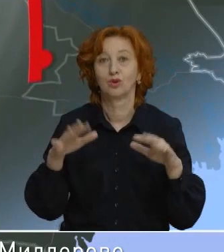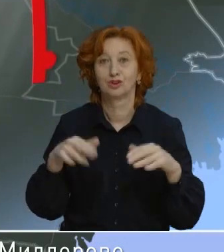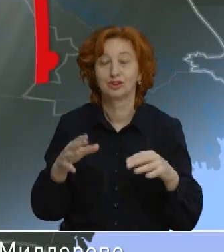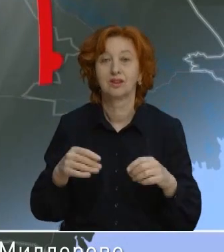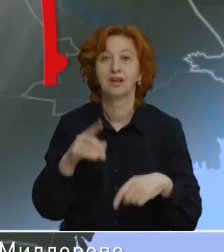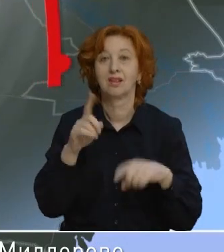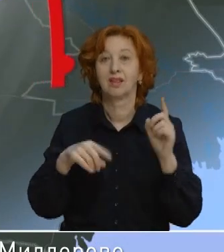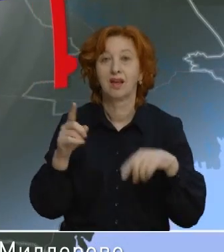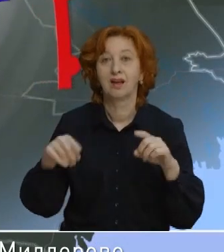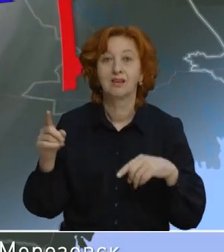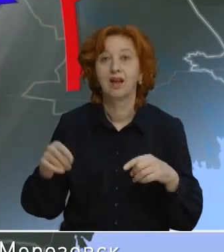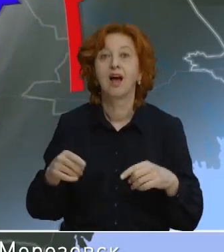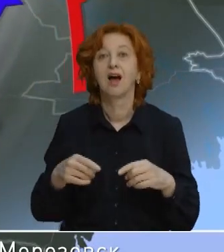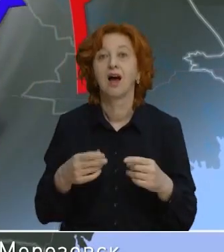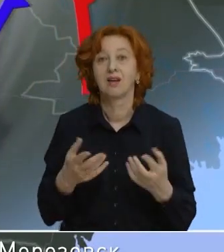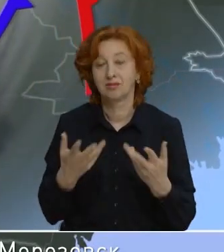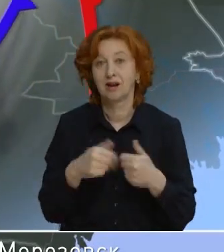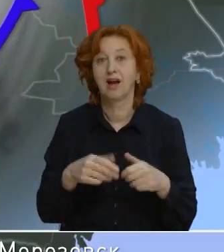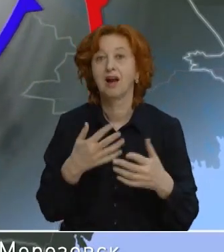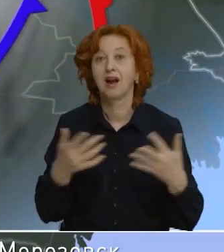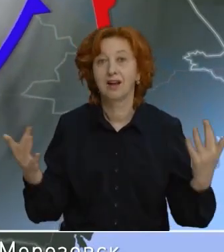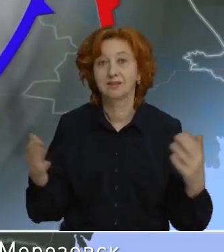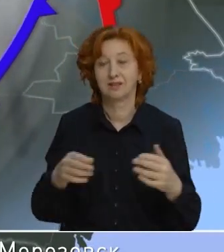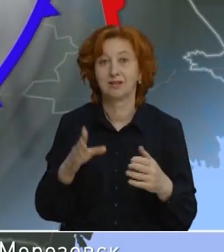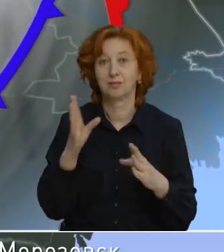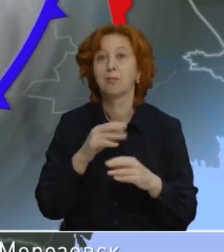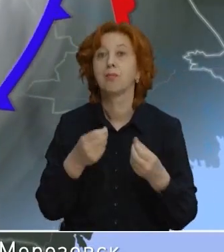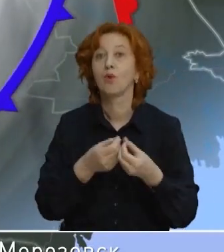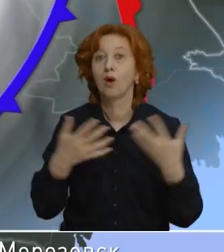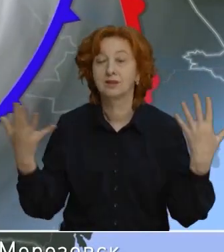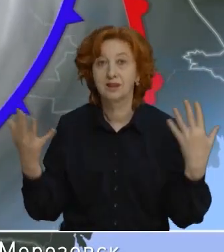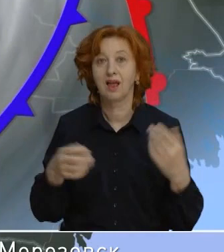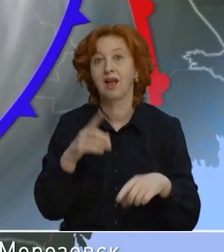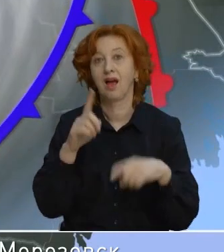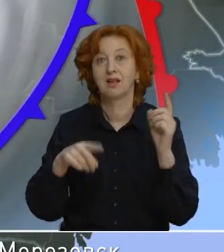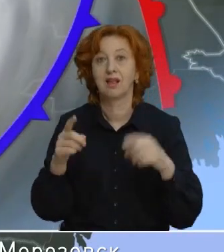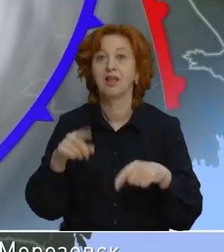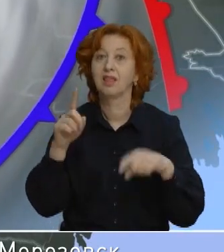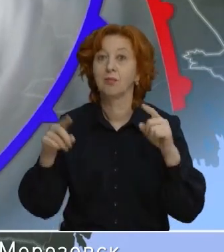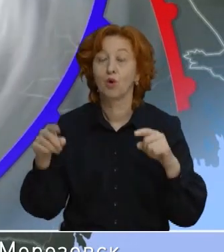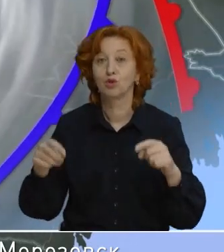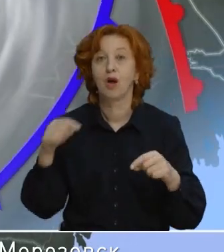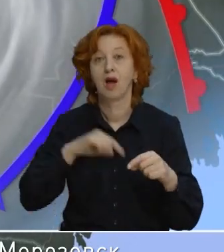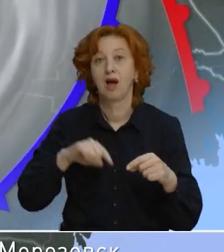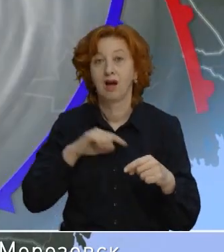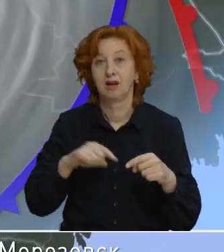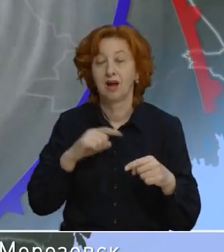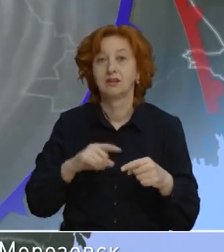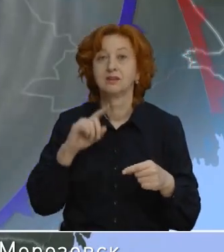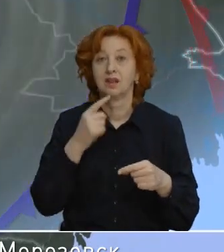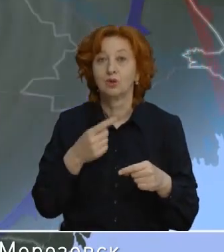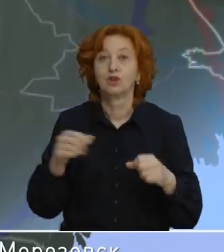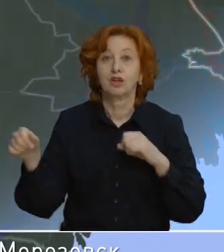с ростом атмосферного давления в облаках появятся прояснения, а дожди примут небольшой локальный характер, что позволит